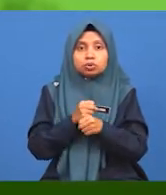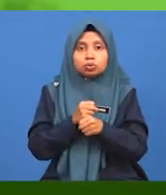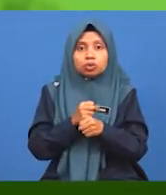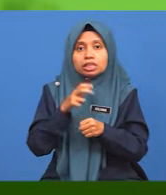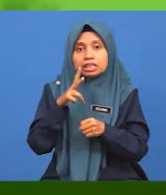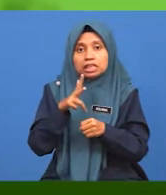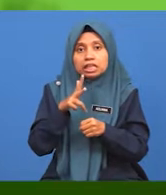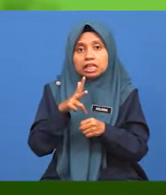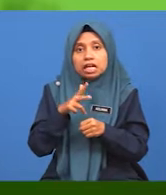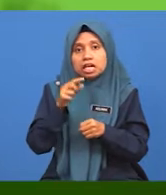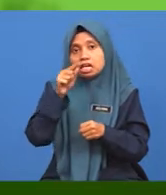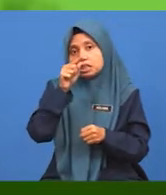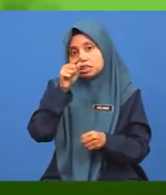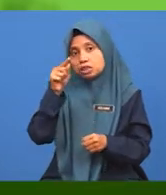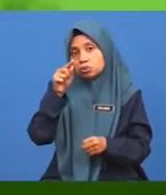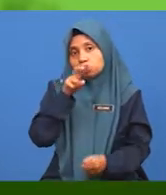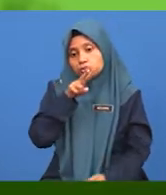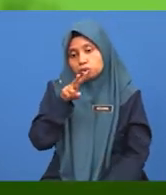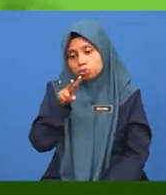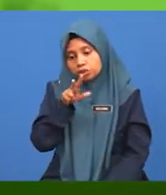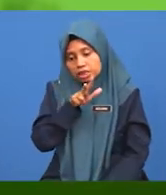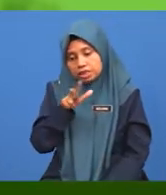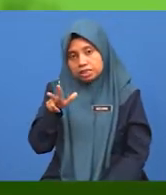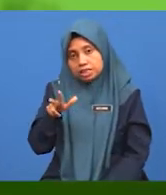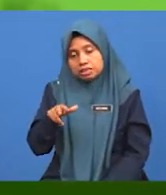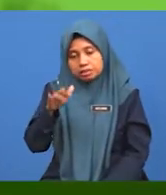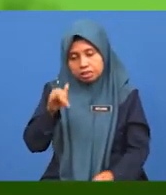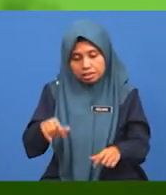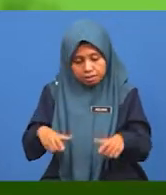bentukkan 3 perenggan yang lain.